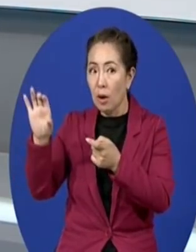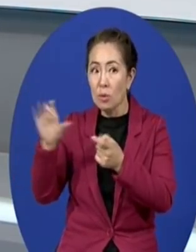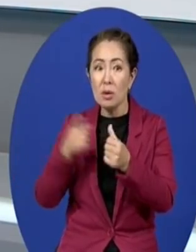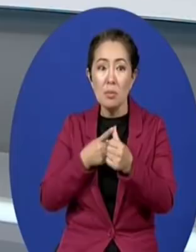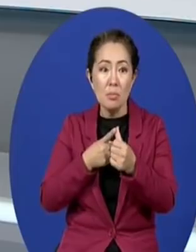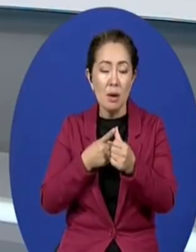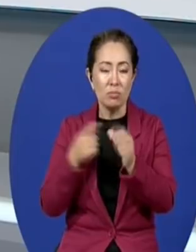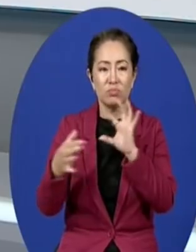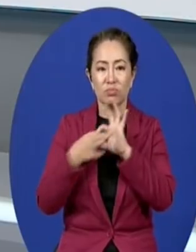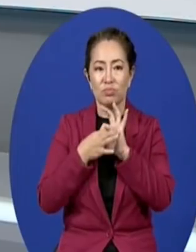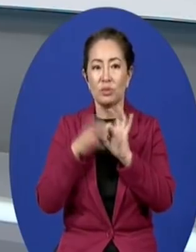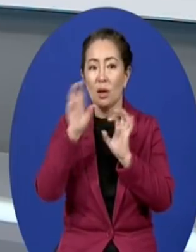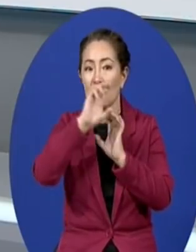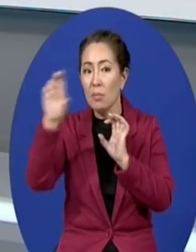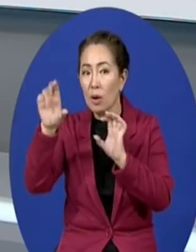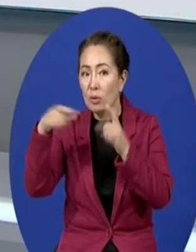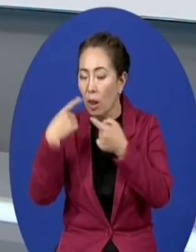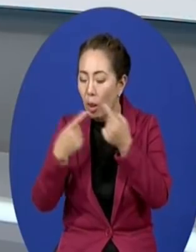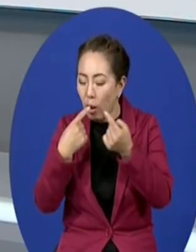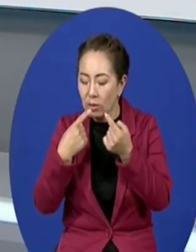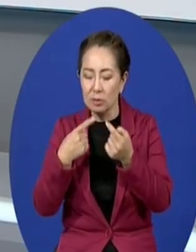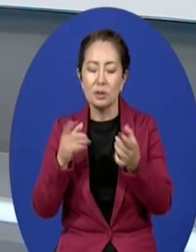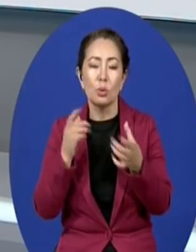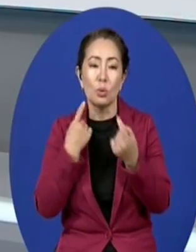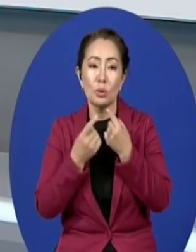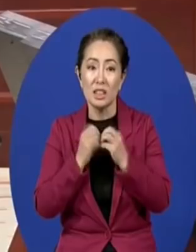за салбарынхантай хамтарсан уулзалт хийсэн юм а.